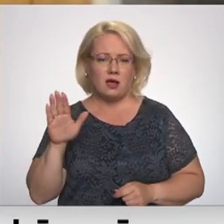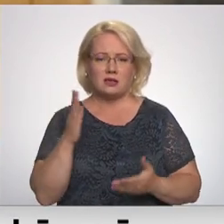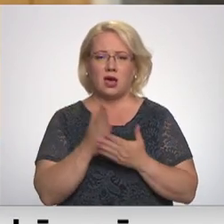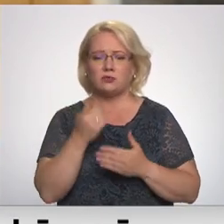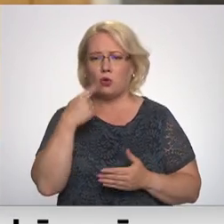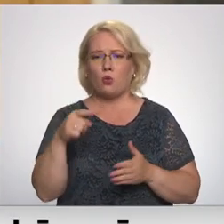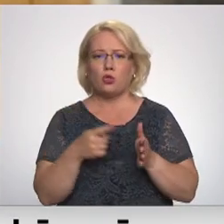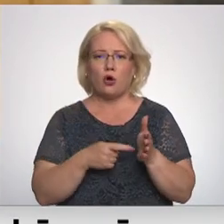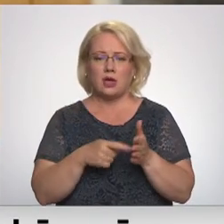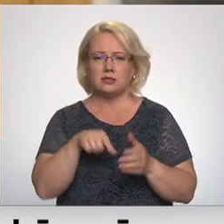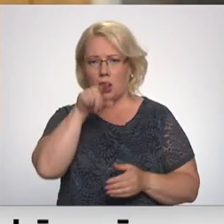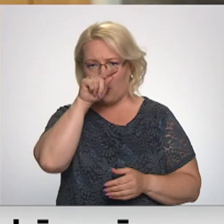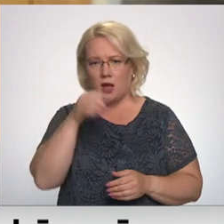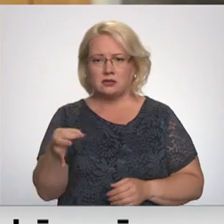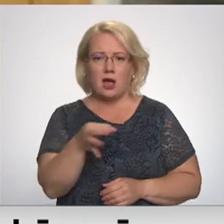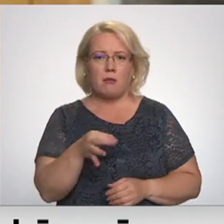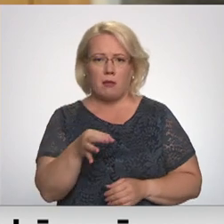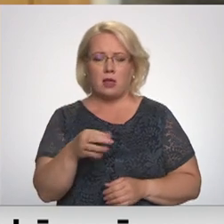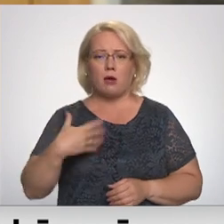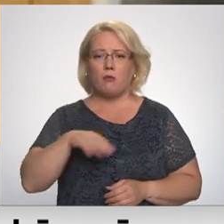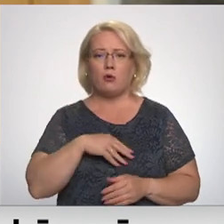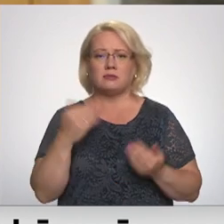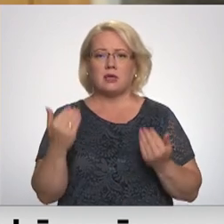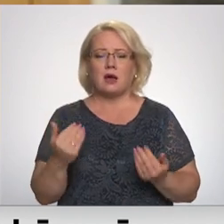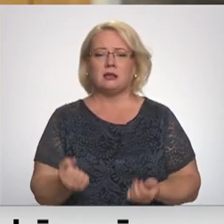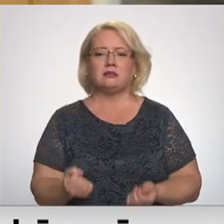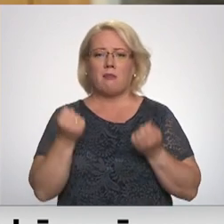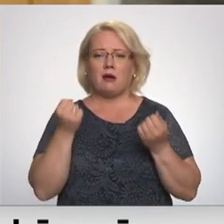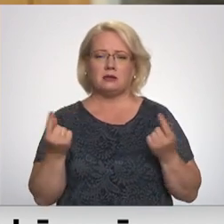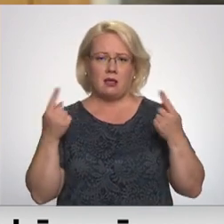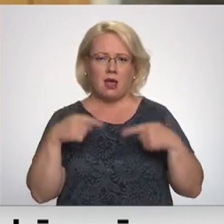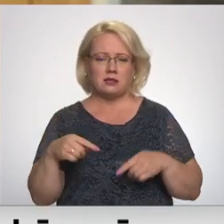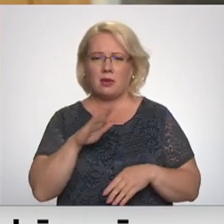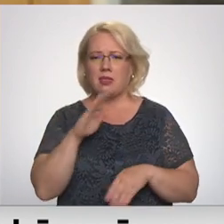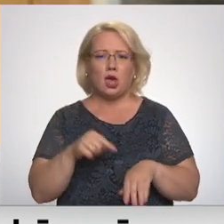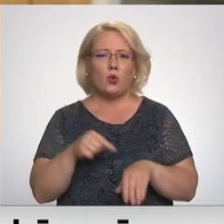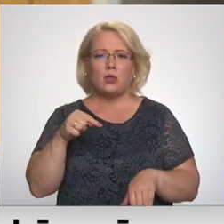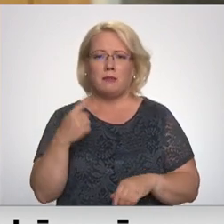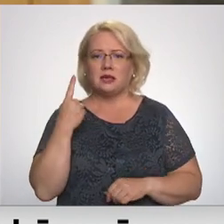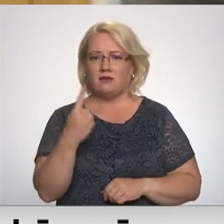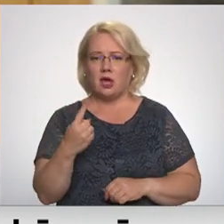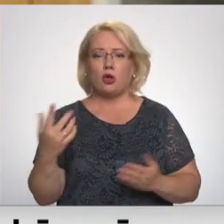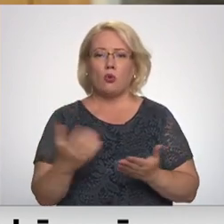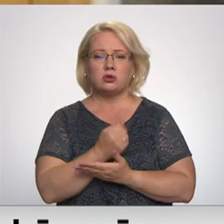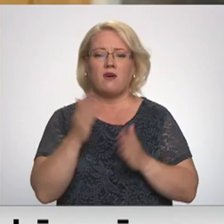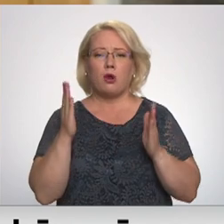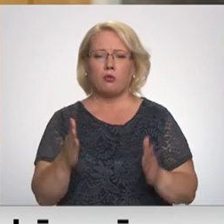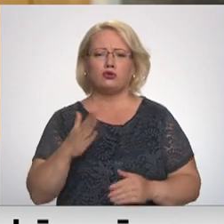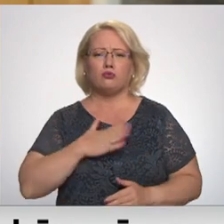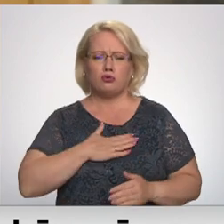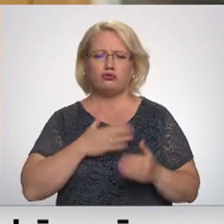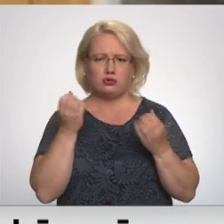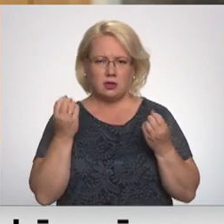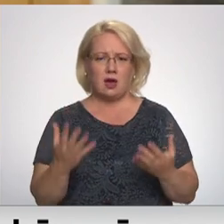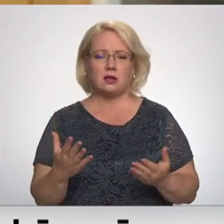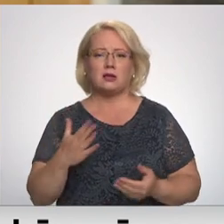Donetskas, Luhanskas apgabaliem. Mums tagad ir smags laiks, taču mēs nejūtamies vieni. Uzvara būs mūsu, tas ir skaidrs.